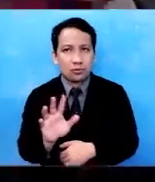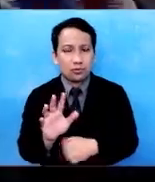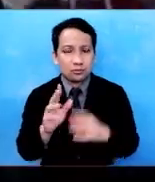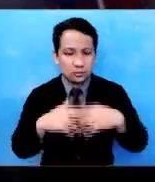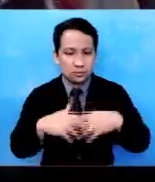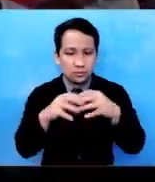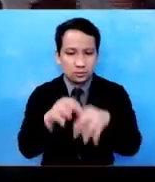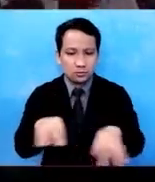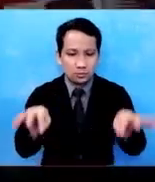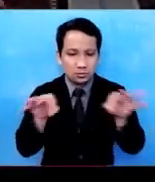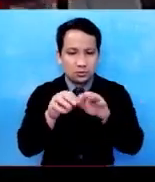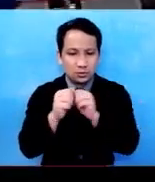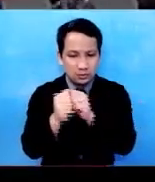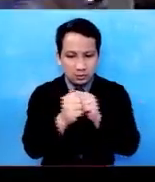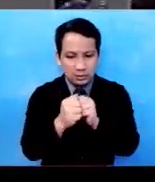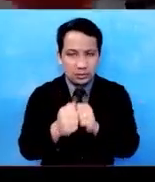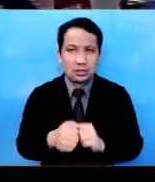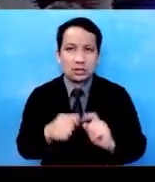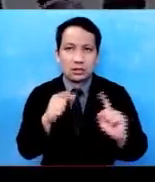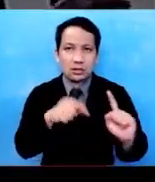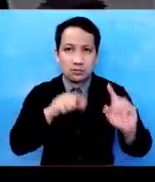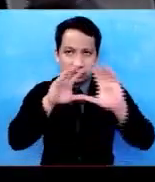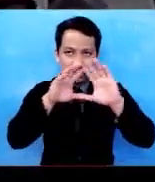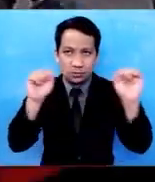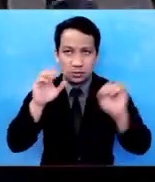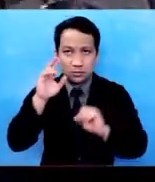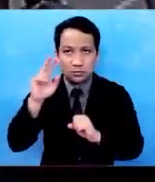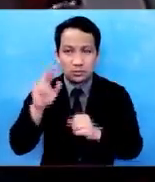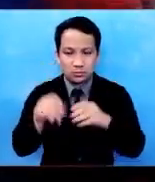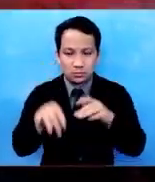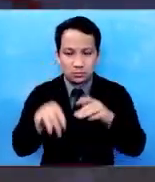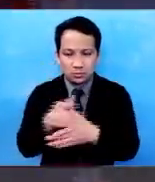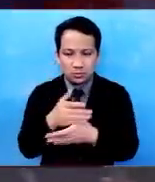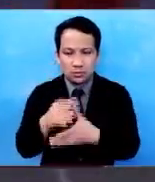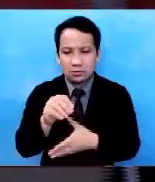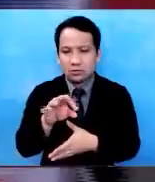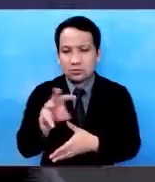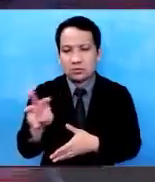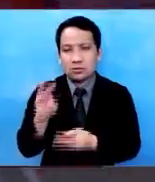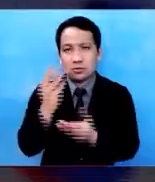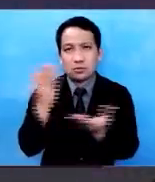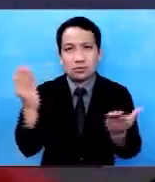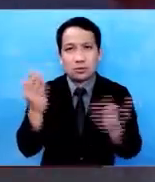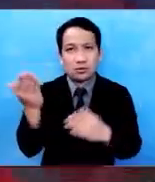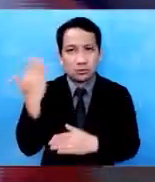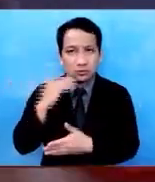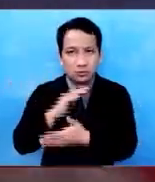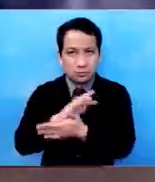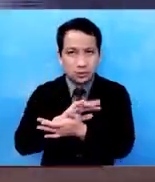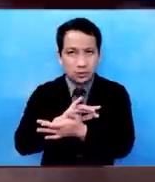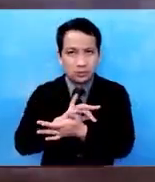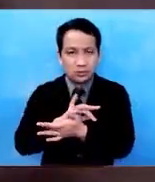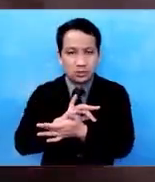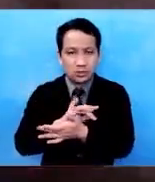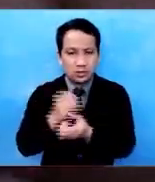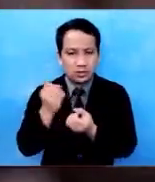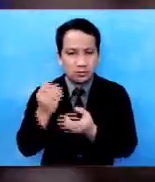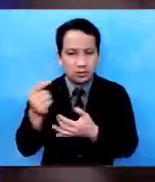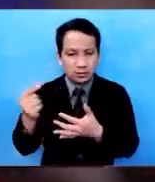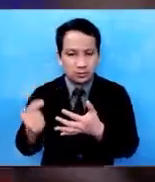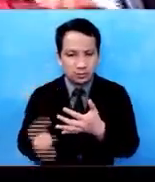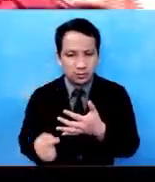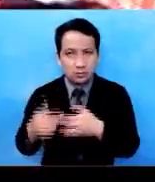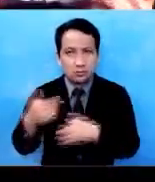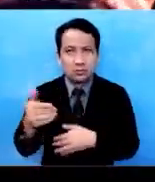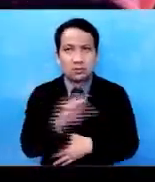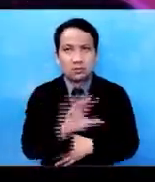nagkakaisa. Kinilala rin ni PBBM ang kontribusyon ng mga OFW lalo na nung pandemya kung saan marami sa kanila ang